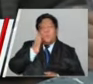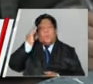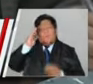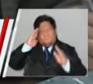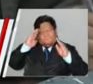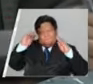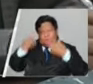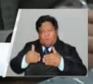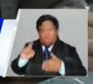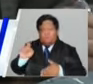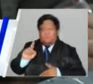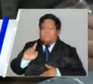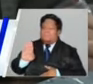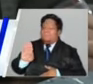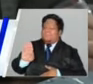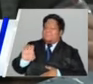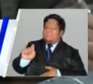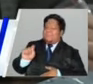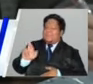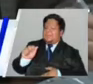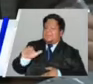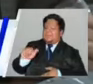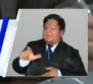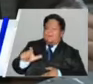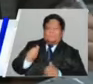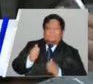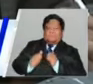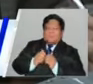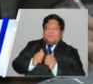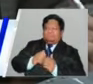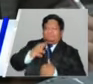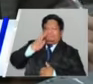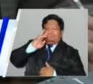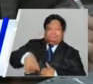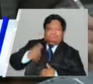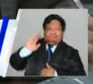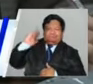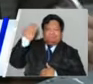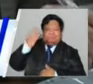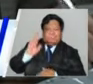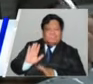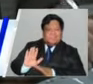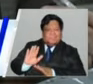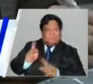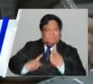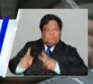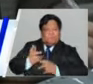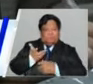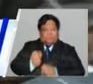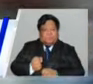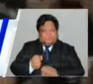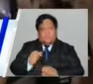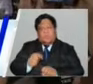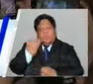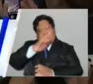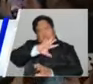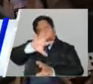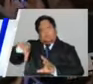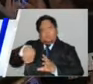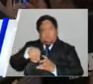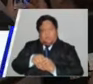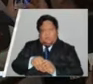that is for us one of the highest, if not the highest, treachery ng isang public official. Formal